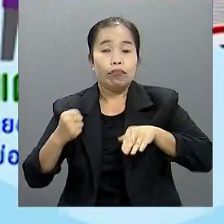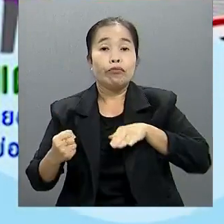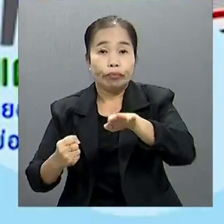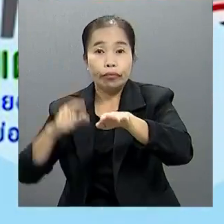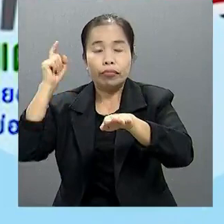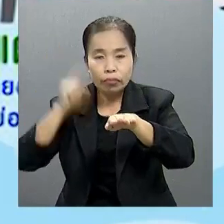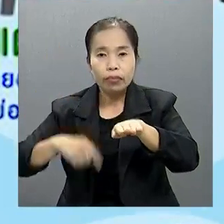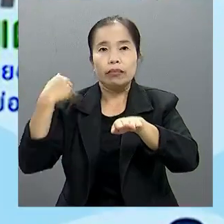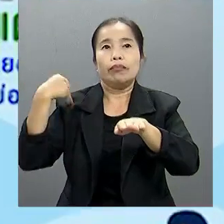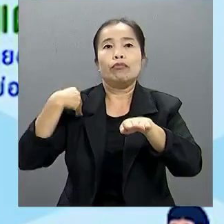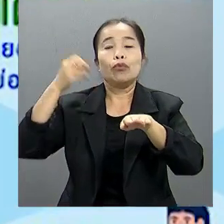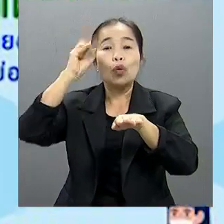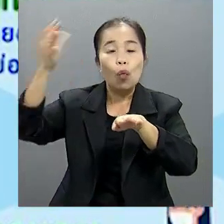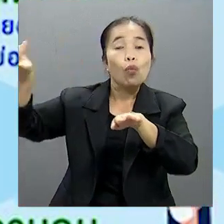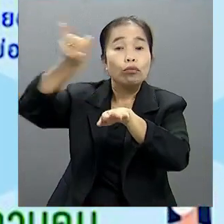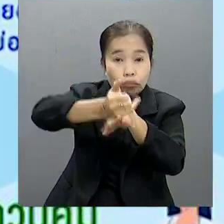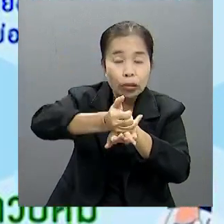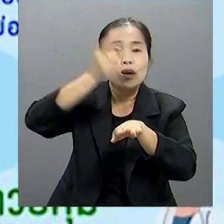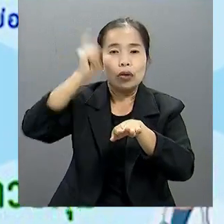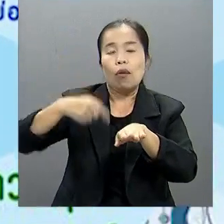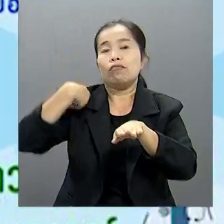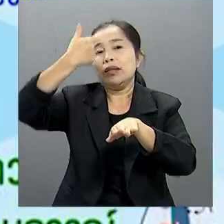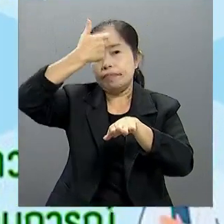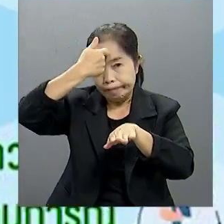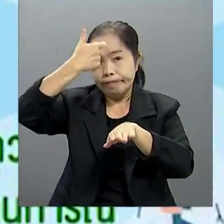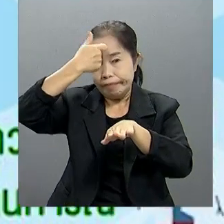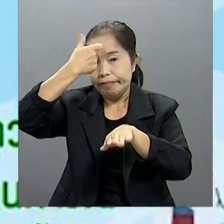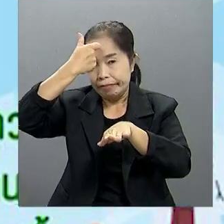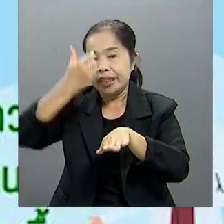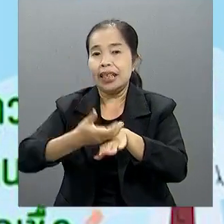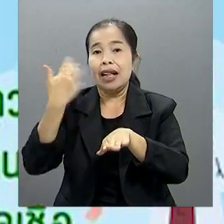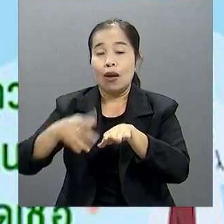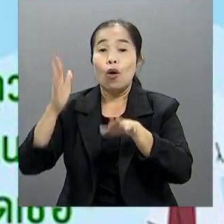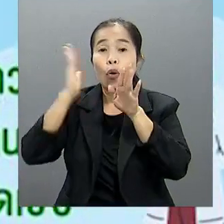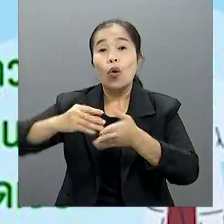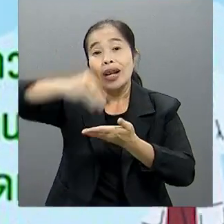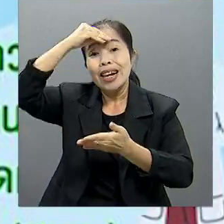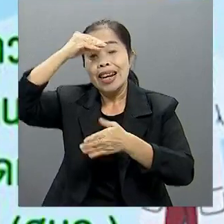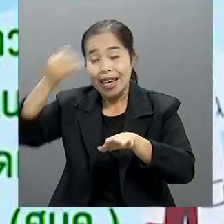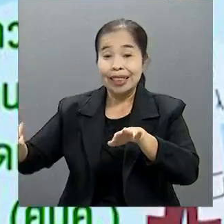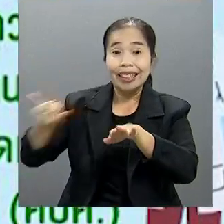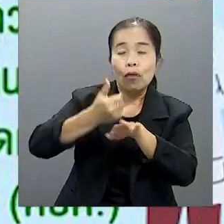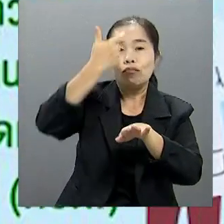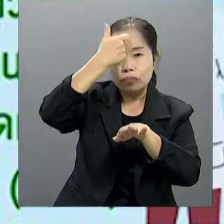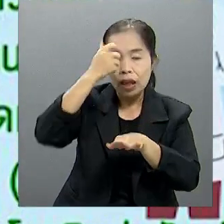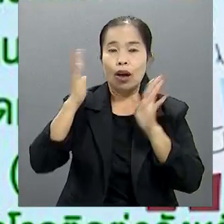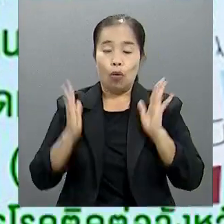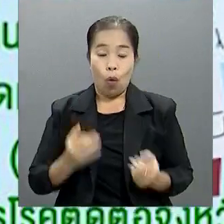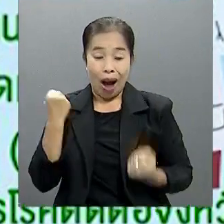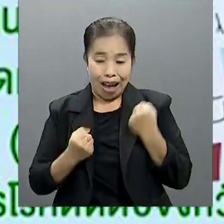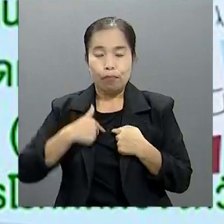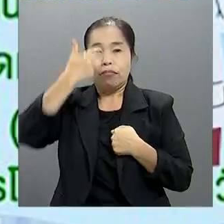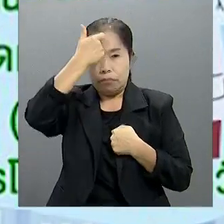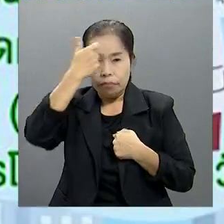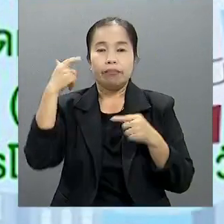นัเรีนและนกเรีนกจะตองมีการผ่านการคดกรองนะครับตรวจวอณภูมิก่อนการขับรถรับส่งนัเรียนหากอุณภูมี